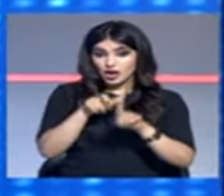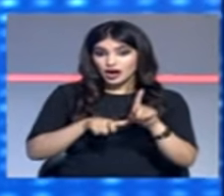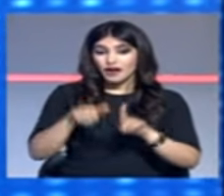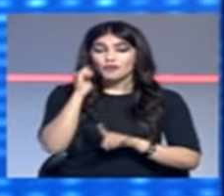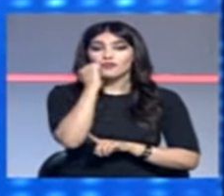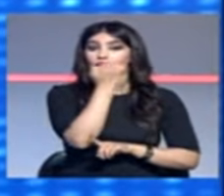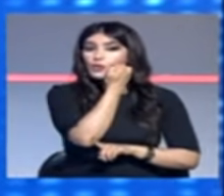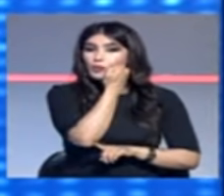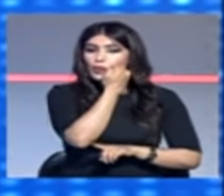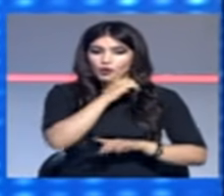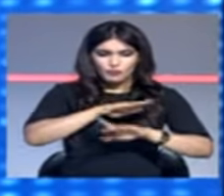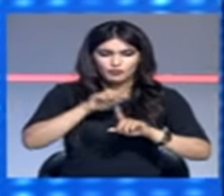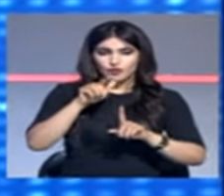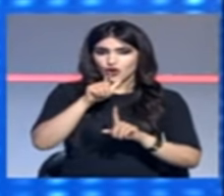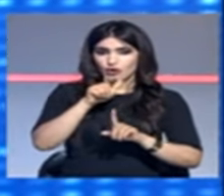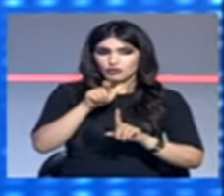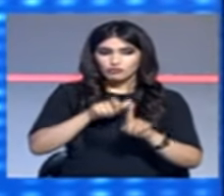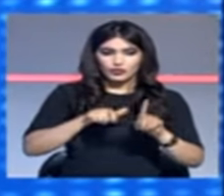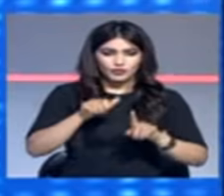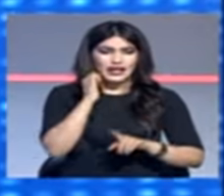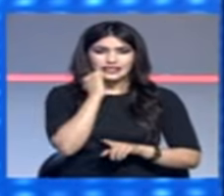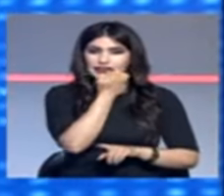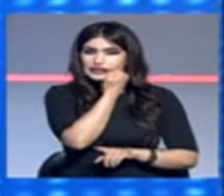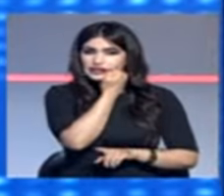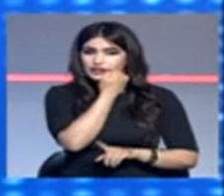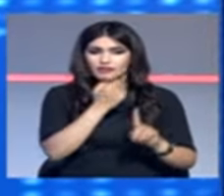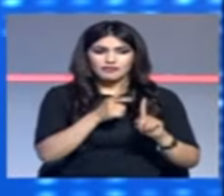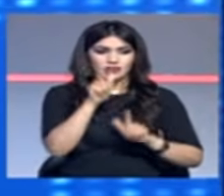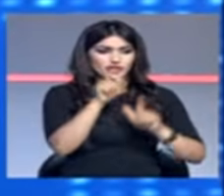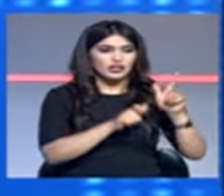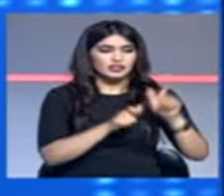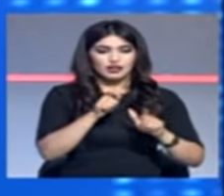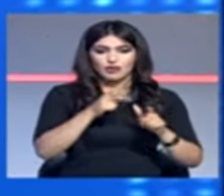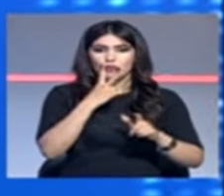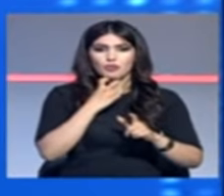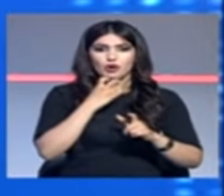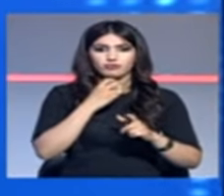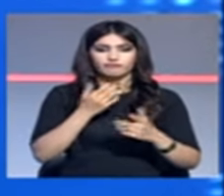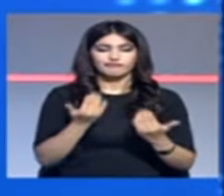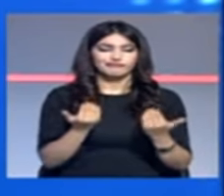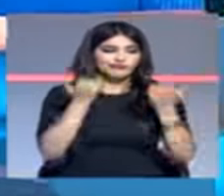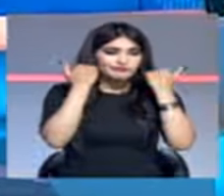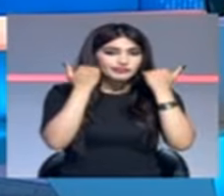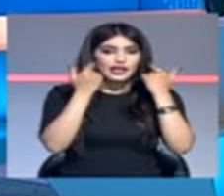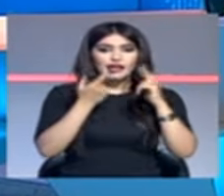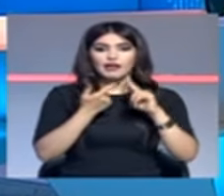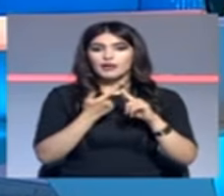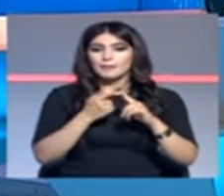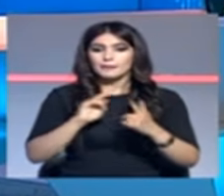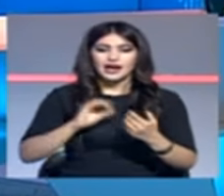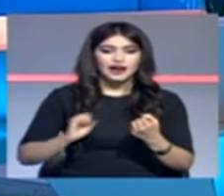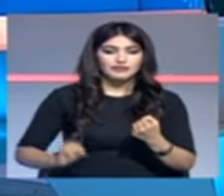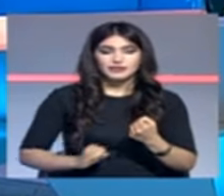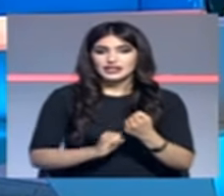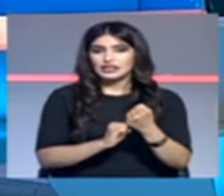في العيد فما عباد اللي ما فهموش قديش التهاون، يعني ما